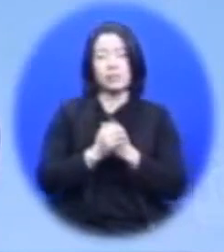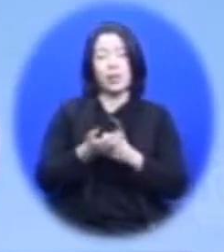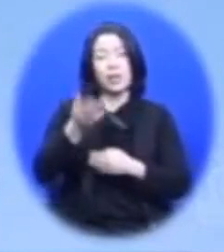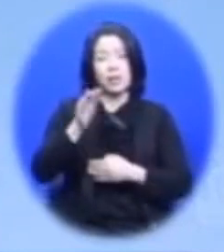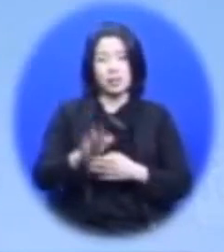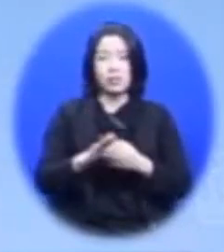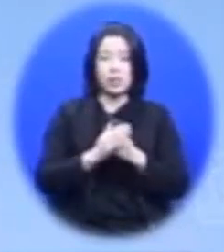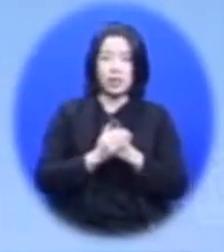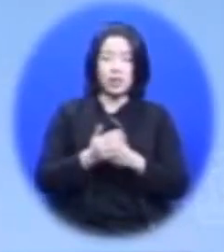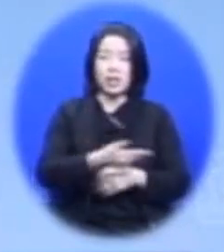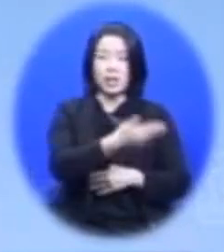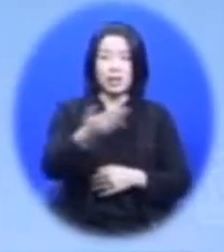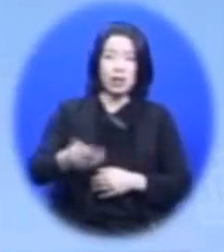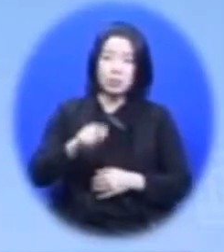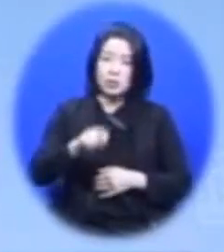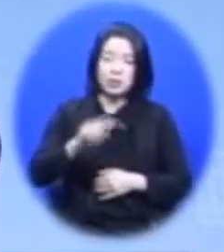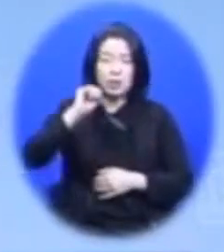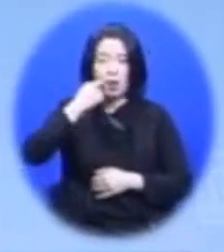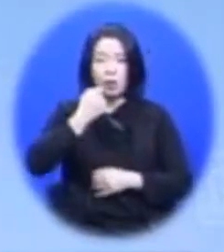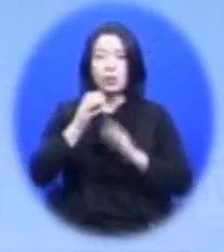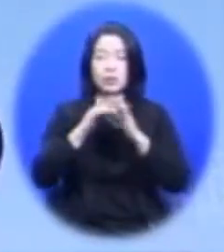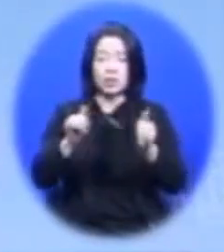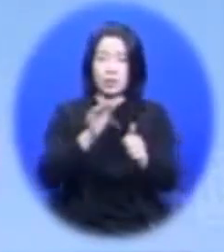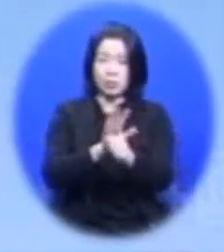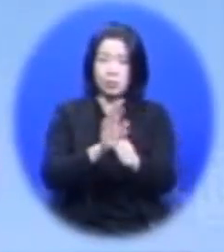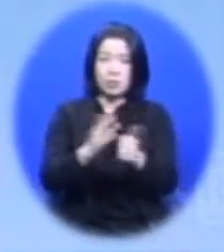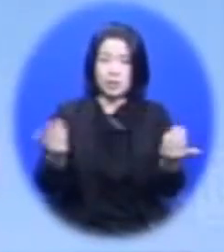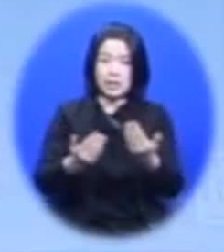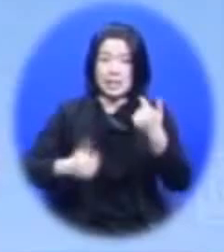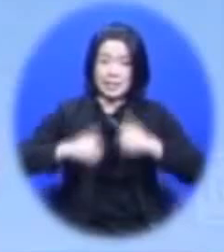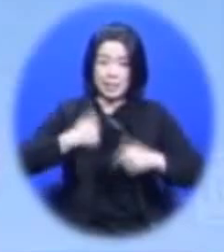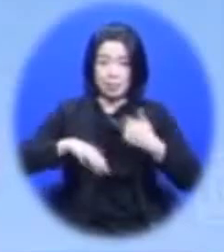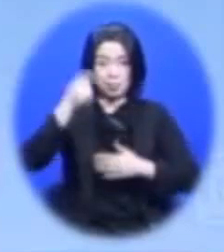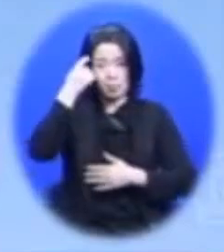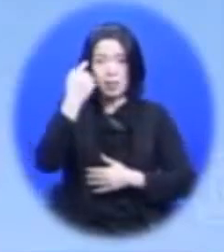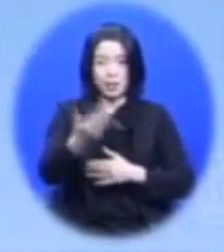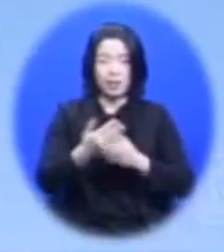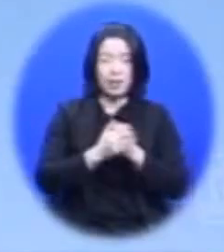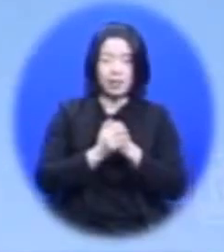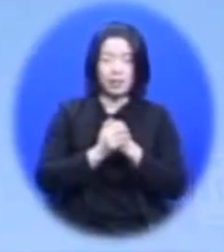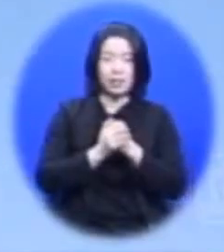그런데 여러분, 그 어려운 이들을 돕는 일이 기쁘십니까?